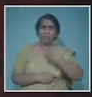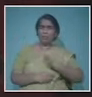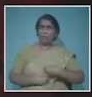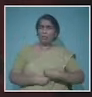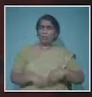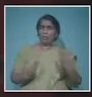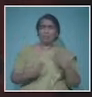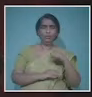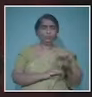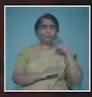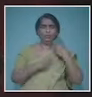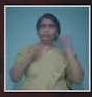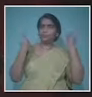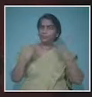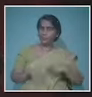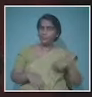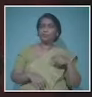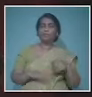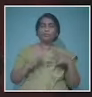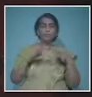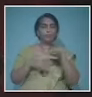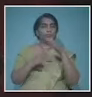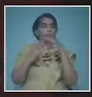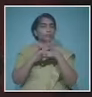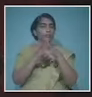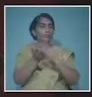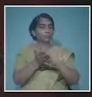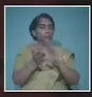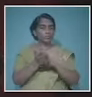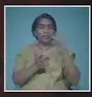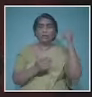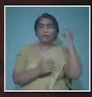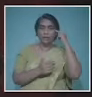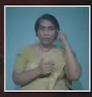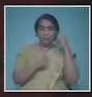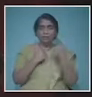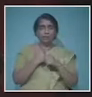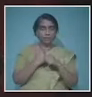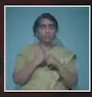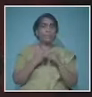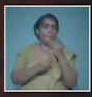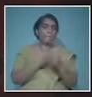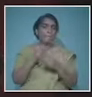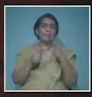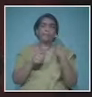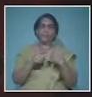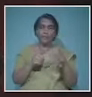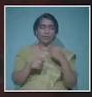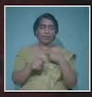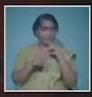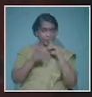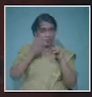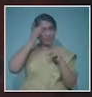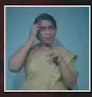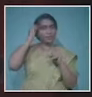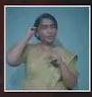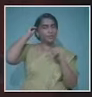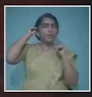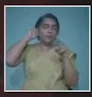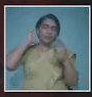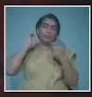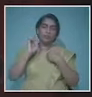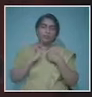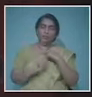අර සමාජ අර මේ සුබසාධන යැපුම් මානසිකත්වයක් හදපු ව්‍යාපාරයක් විතරයි කියලා මම ඔබතුමාට මේ වෙලේ කියනවා. ඒ